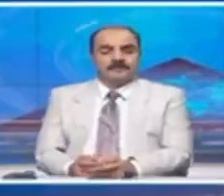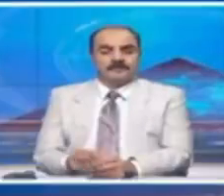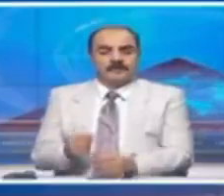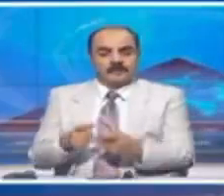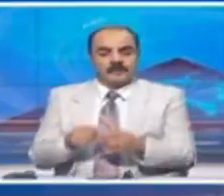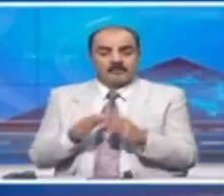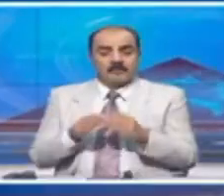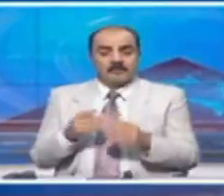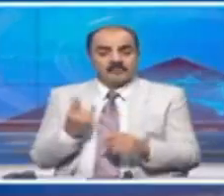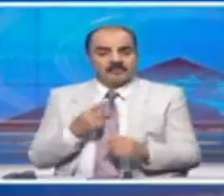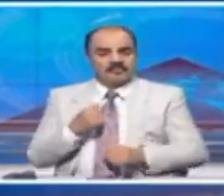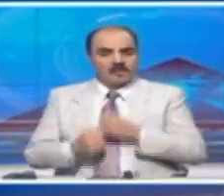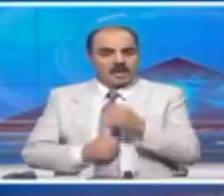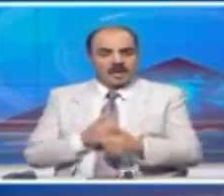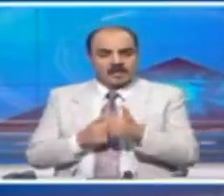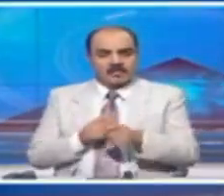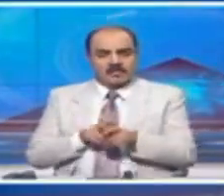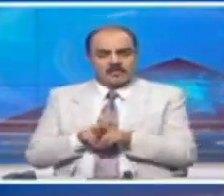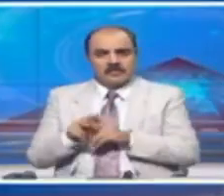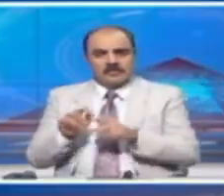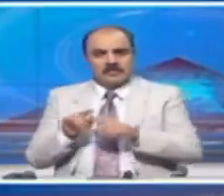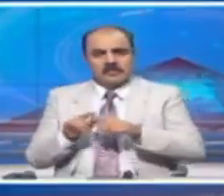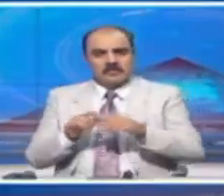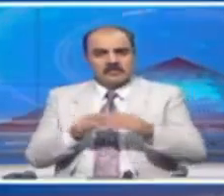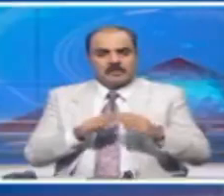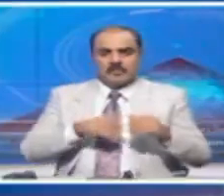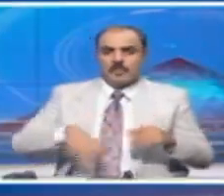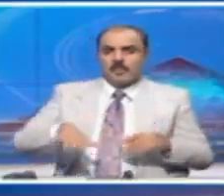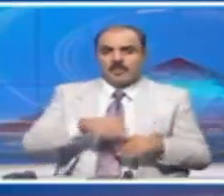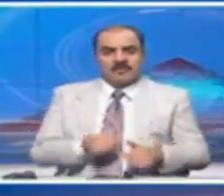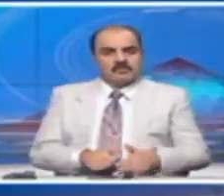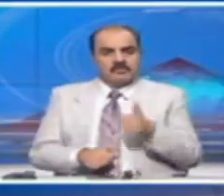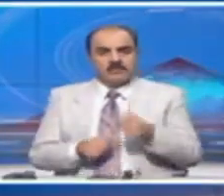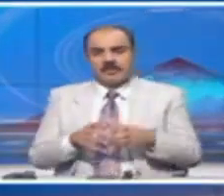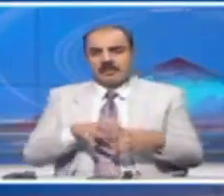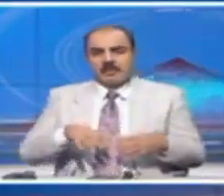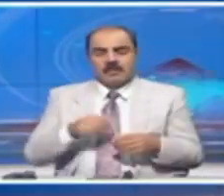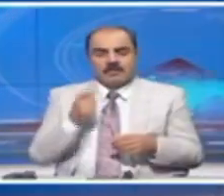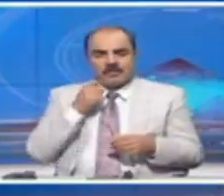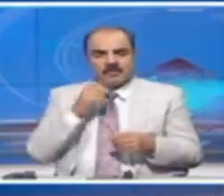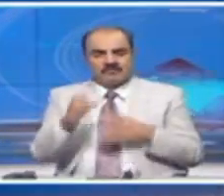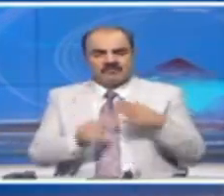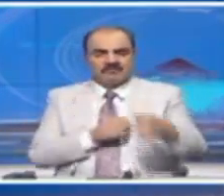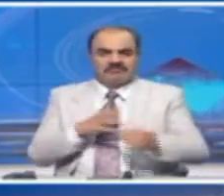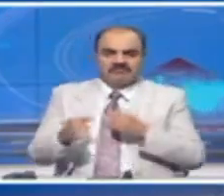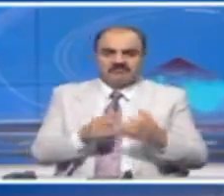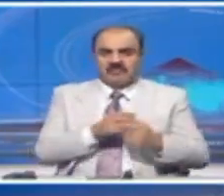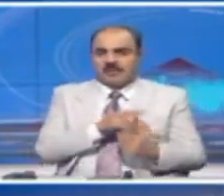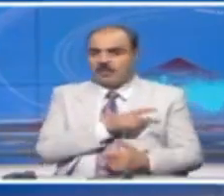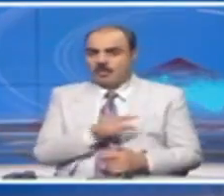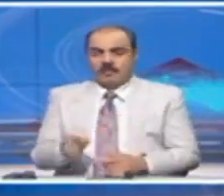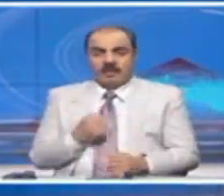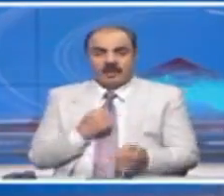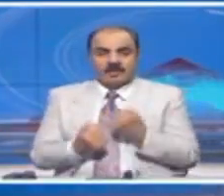محليا، واصلت أجهزة وزارة الداخلية توجيه الحملات الأمنية على مستوى الجمهورية لمواجهة كافة أشكال الخروج على